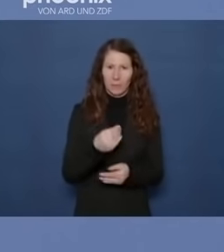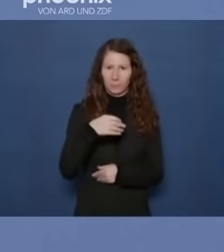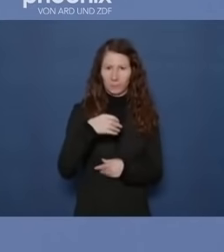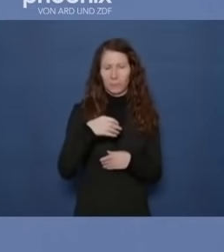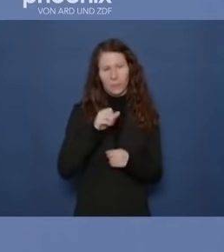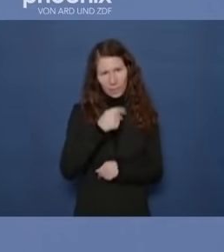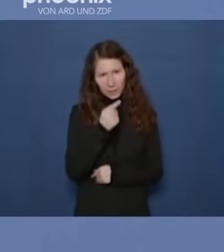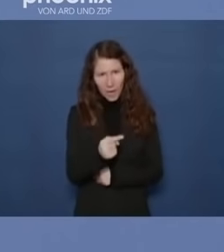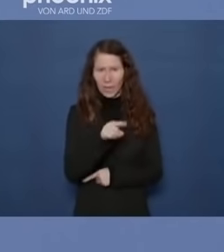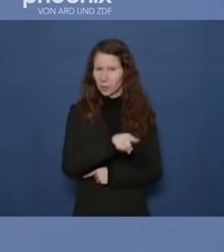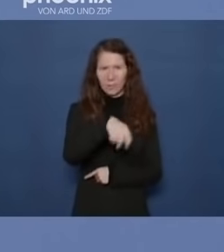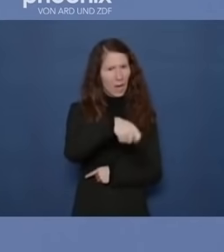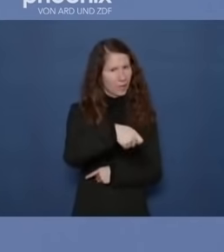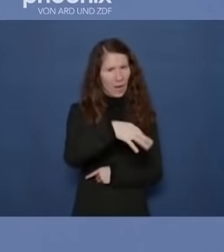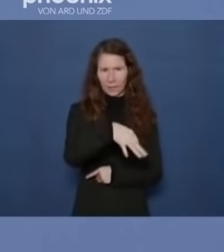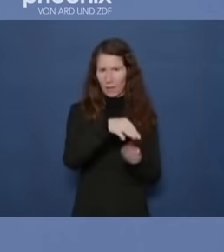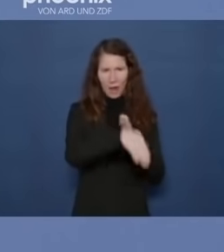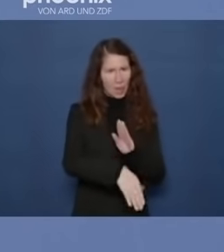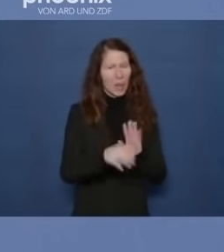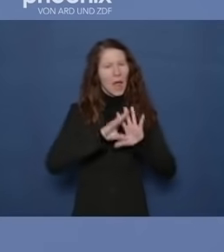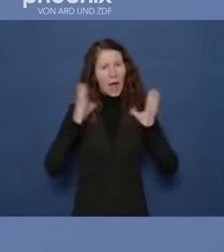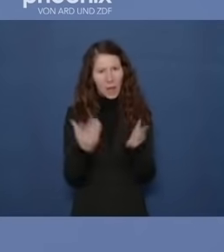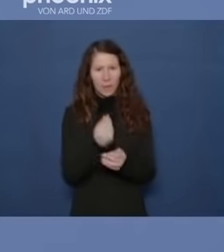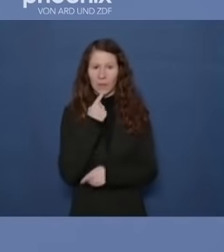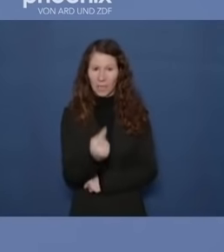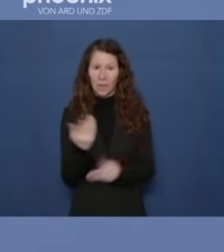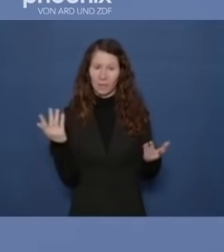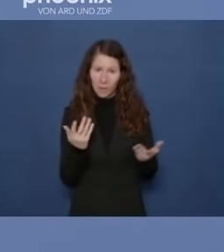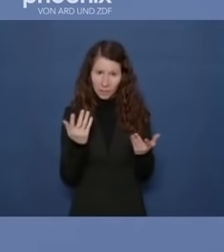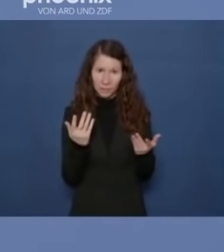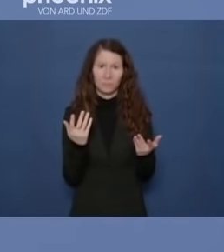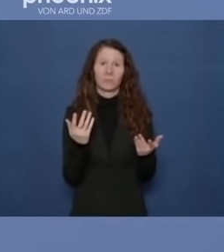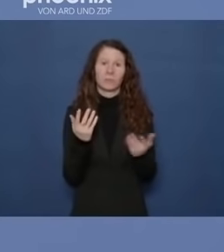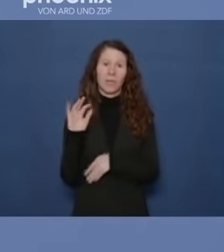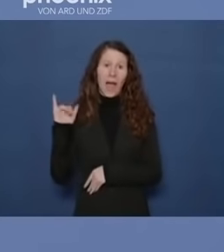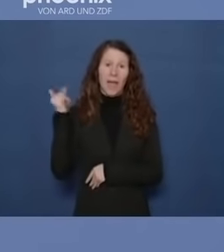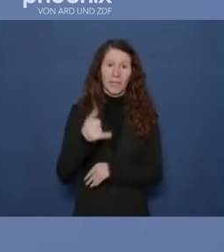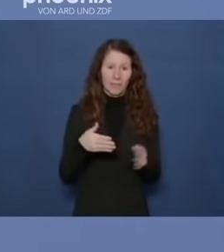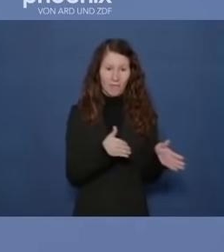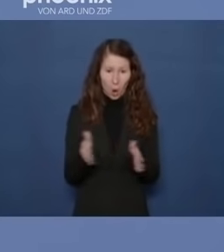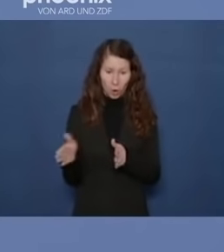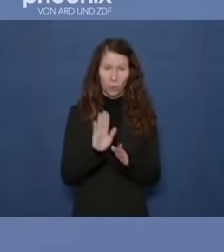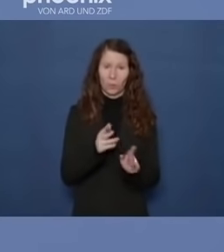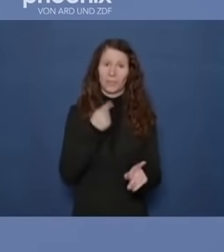Sie auch schon gesagt haben, natürlich Sinn und Zweck der Einreiseverordnung und